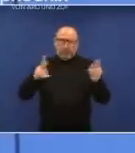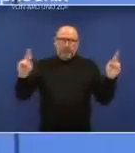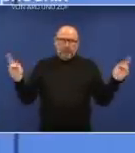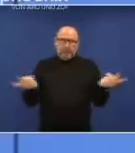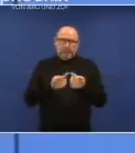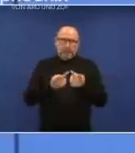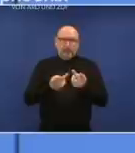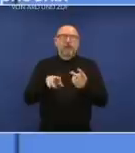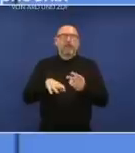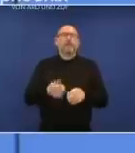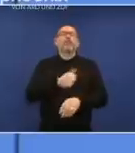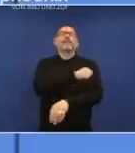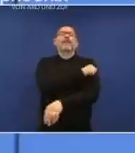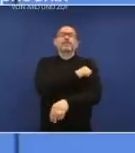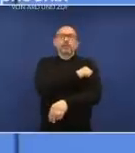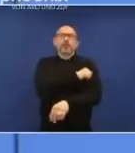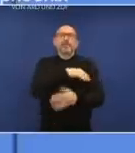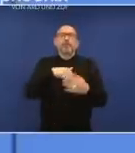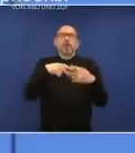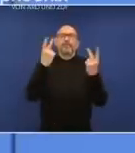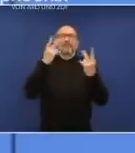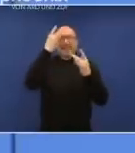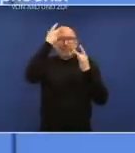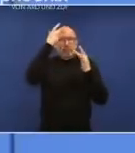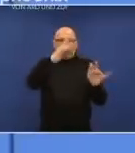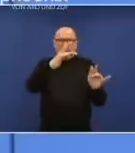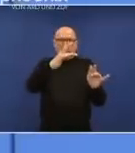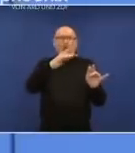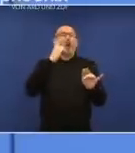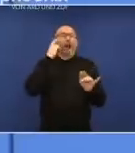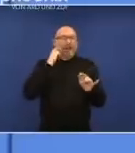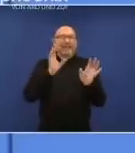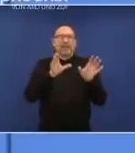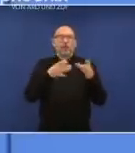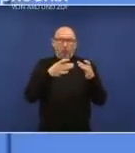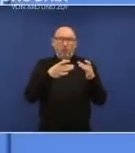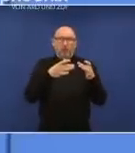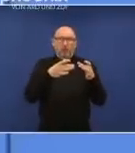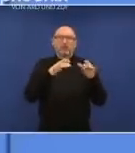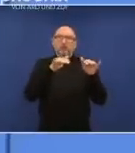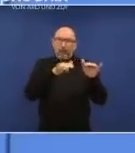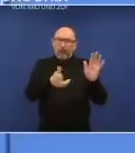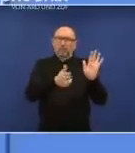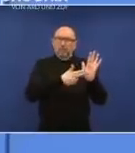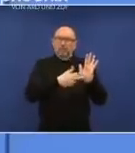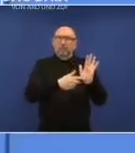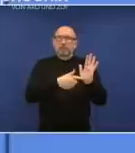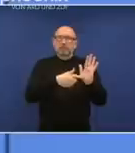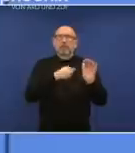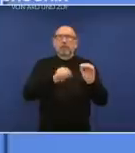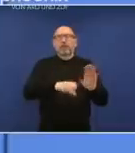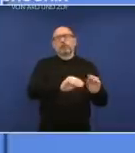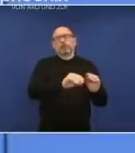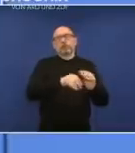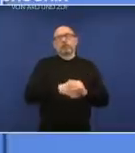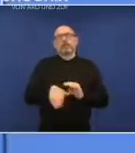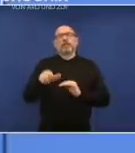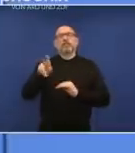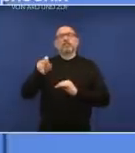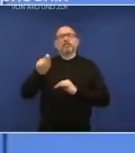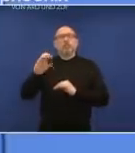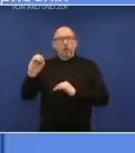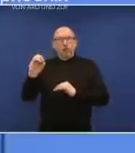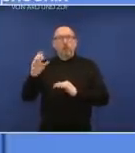diesen Impfstoff, für diese Altersgruppen und damit kann dieser Impfstoff eingesetzt werden. Das ist unabhängig von der Empfehlung der